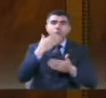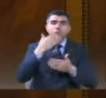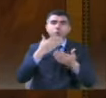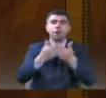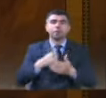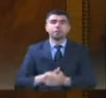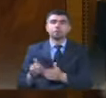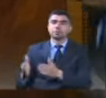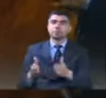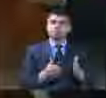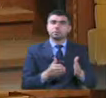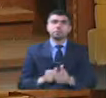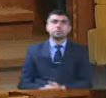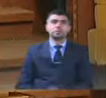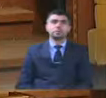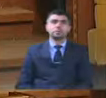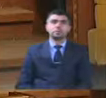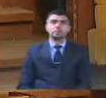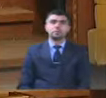النائب، شكراً.